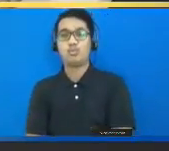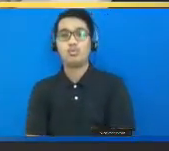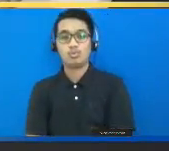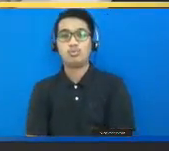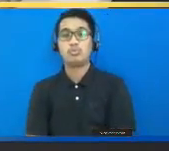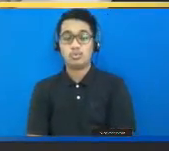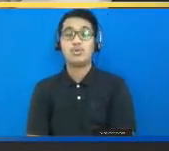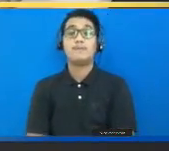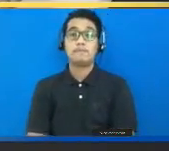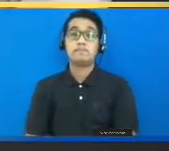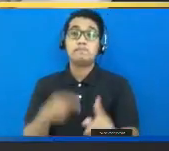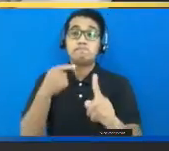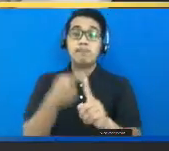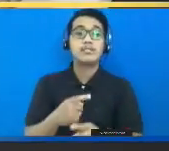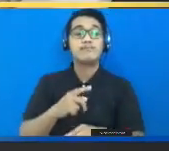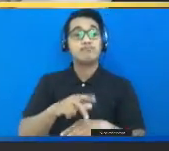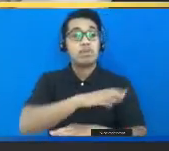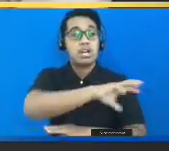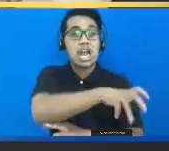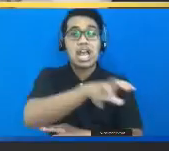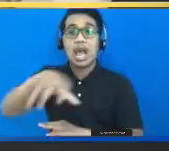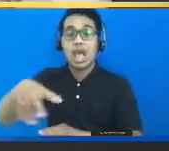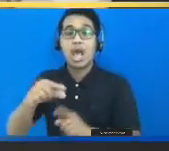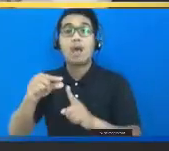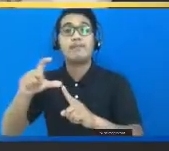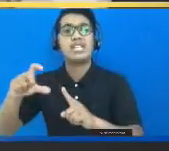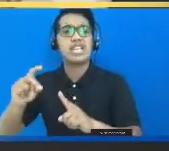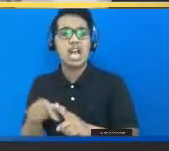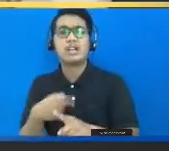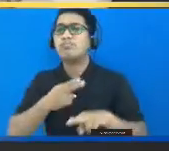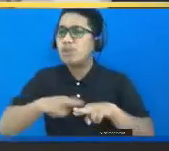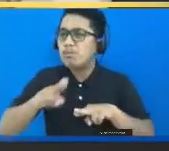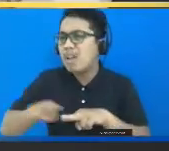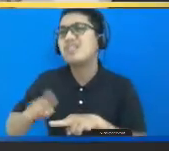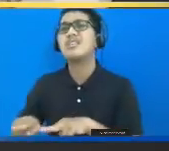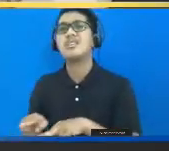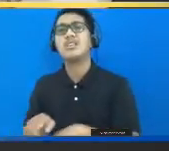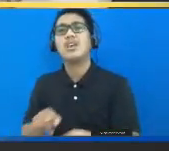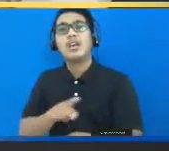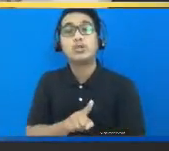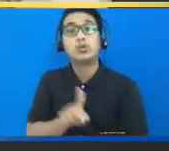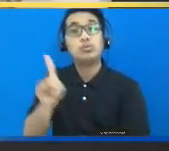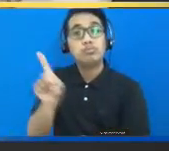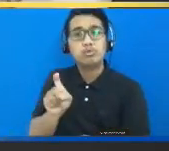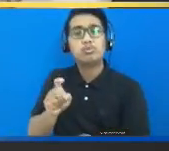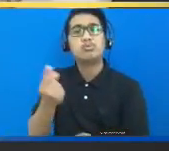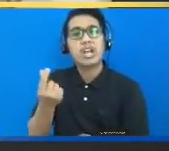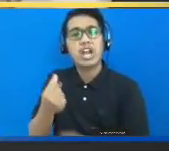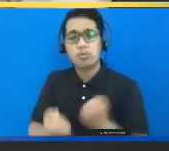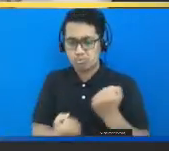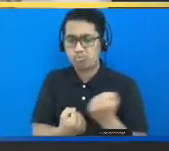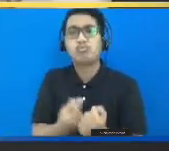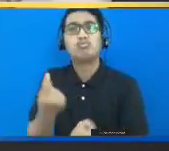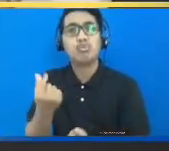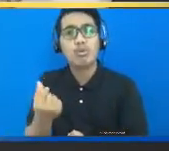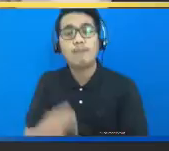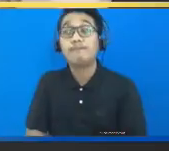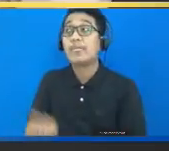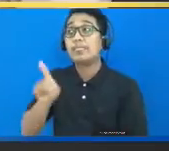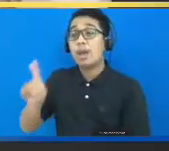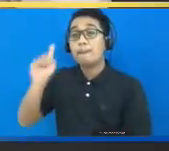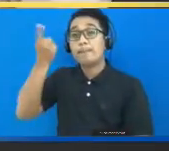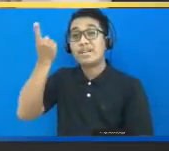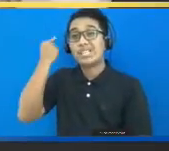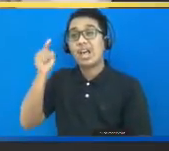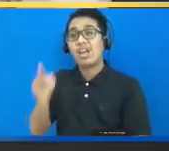daerah-daerah juga akses fisik halnya harus diperbaiki ini butuh dana butuh support atau bahkan government Kalau menurut saya itu